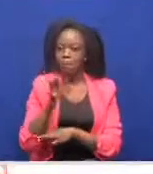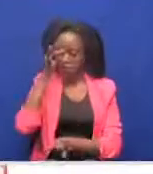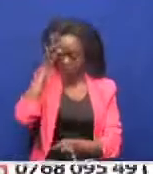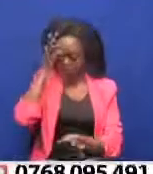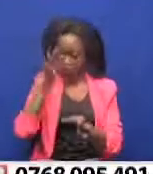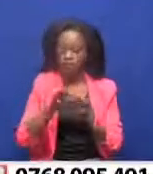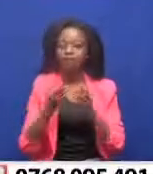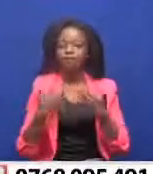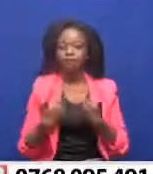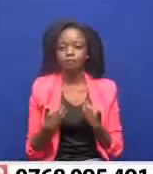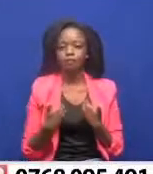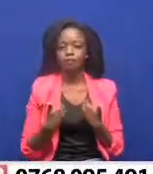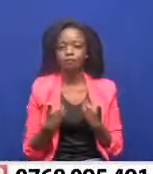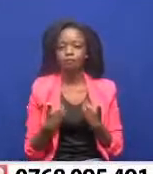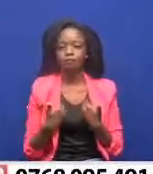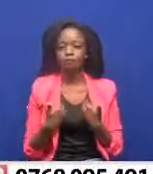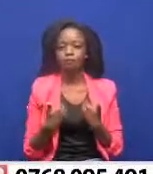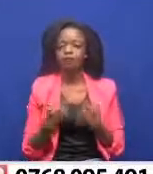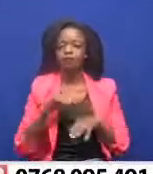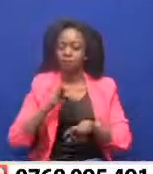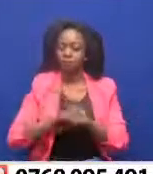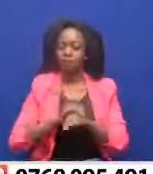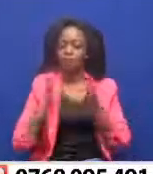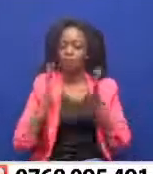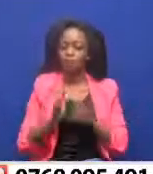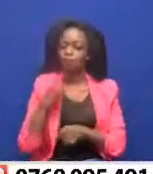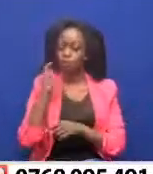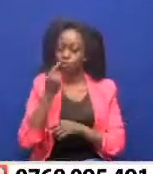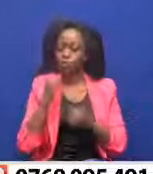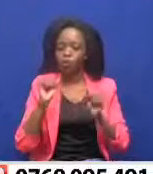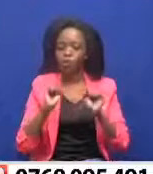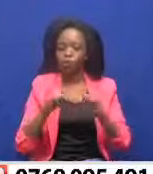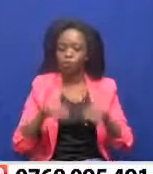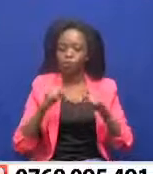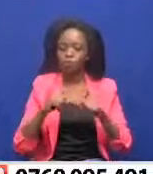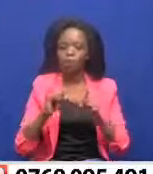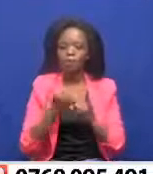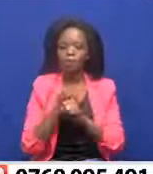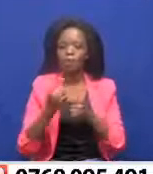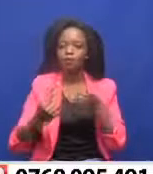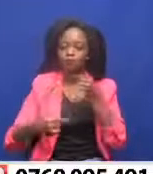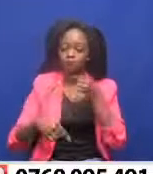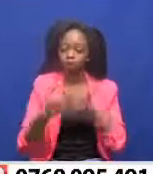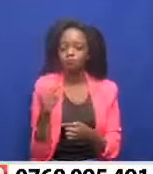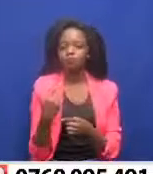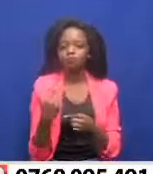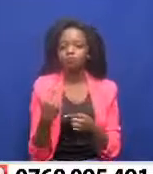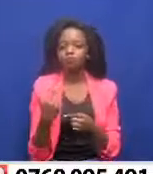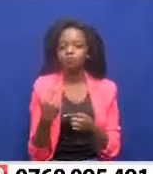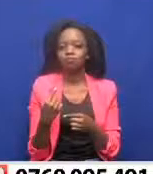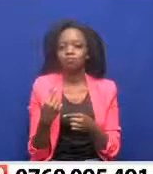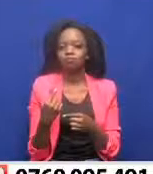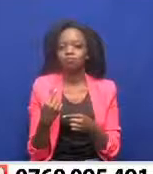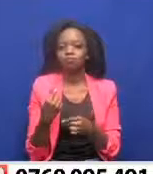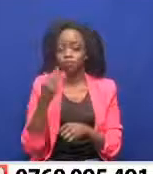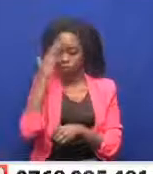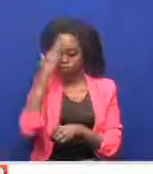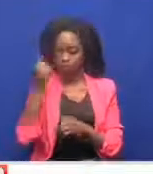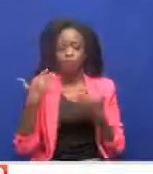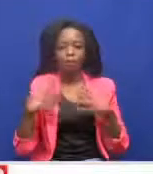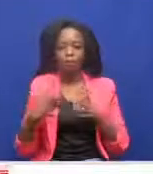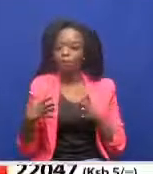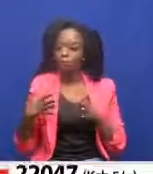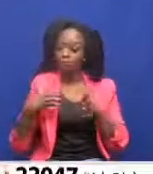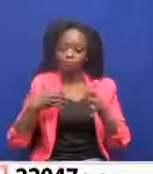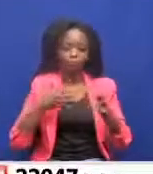kwamba tumepata mtu mwenye anaweza simamisha si Simba, ndio maana walijaza uwanja.